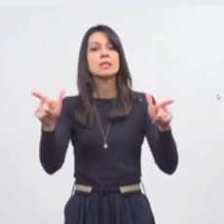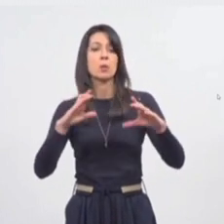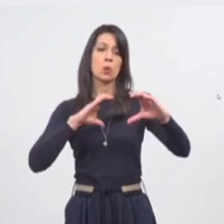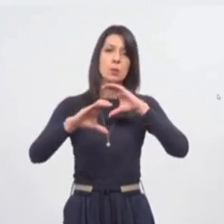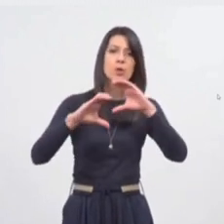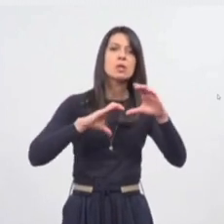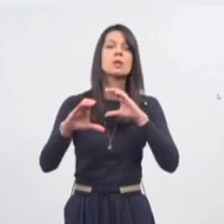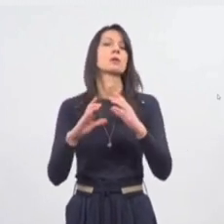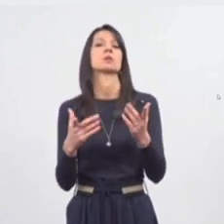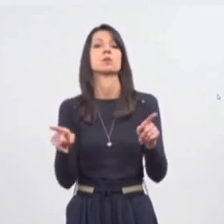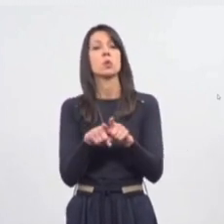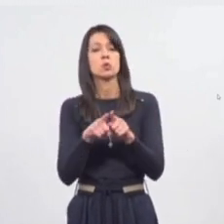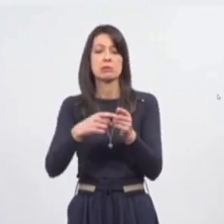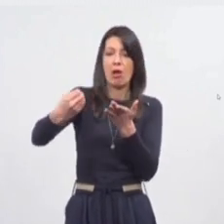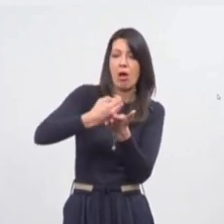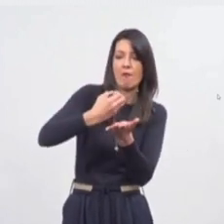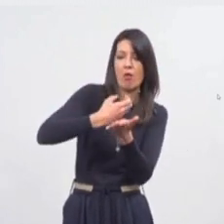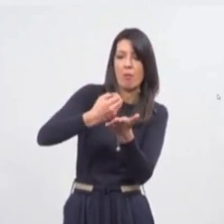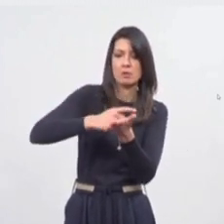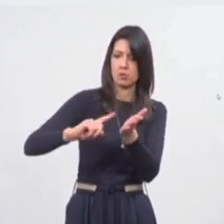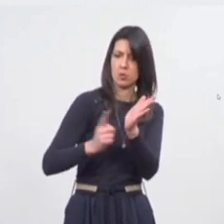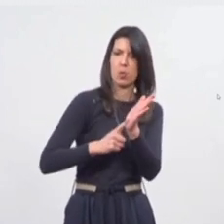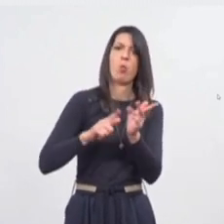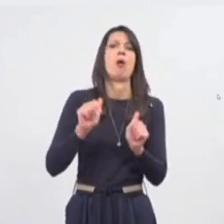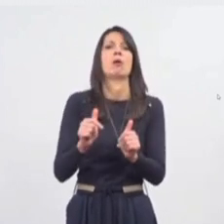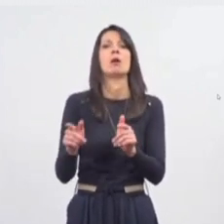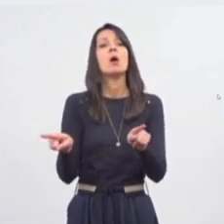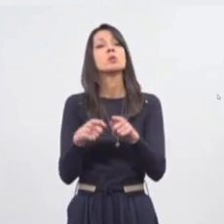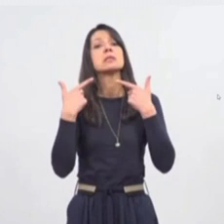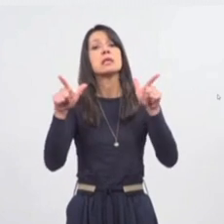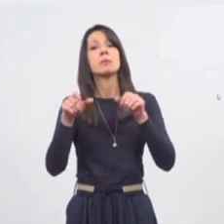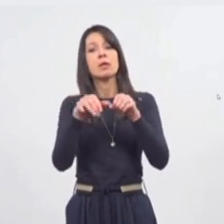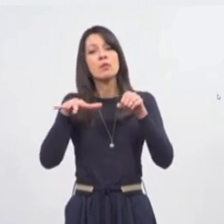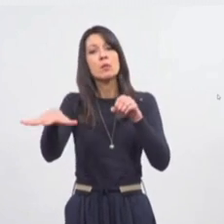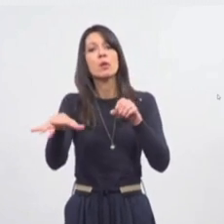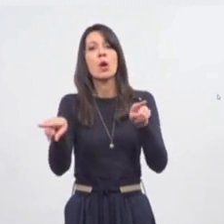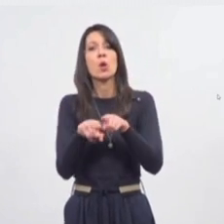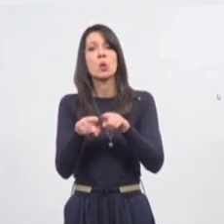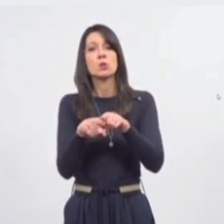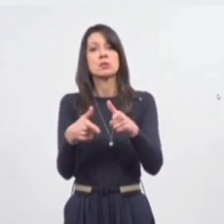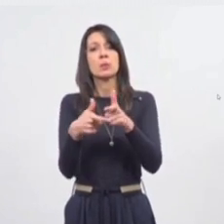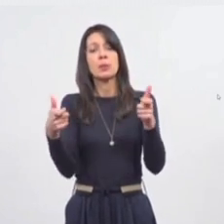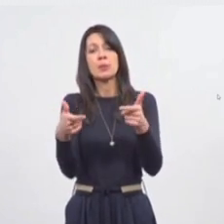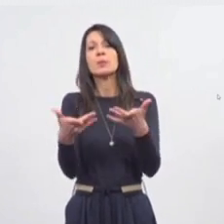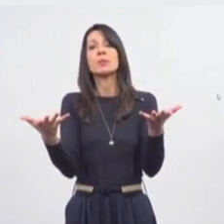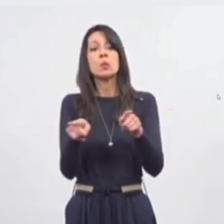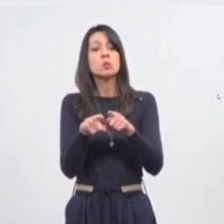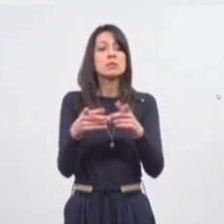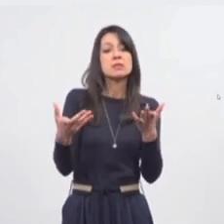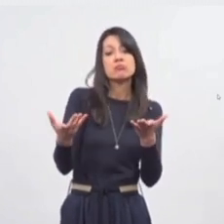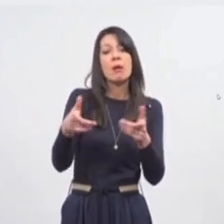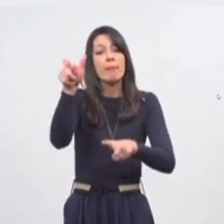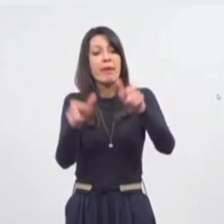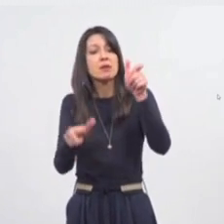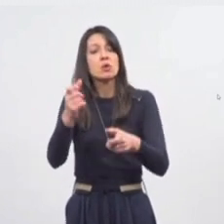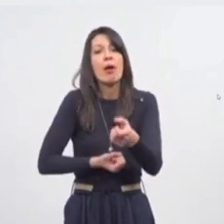et de recevoir des informations, la liberté des médias et le pluralisme, ainsi que la circulation des artistes et